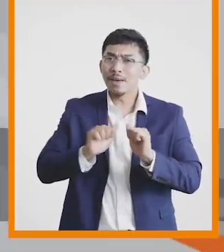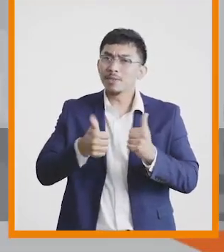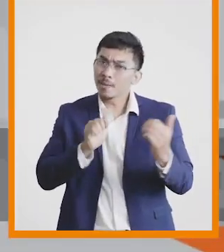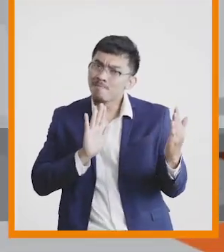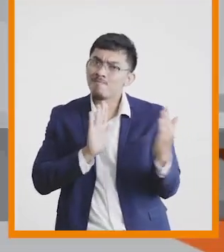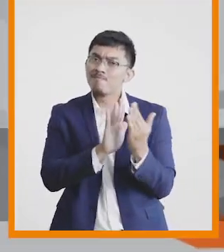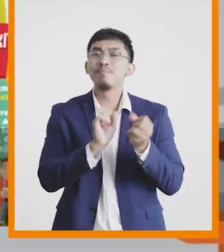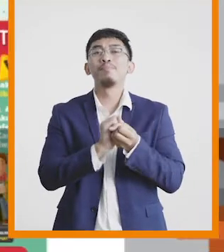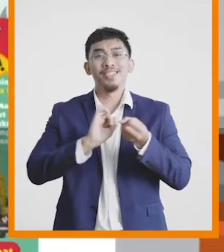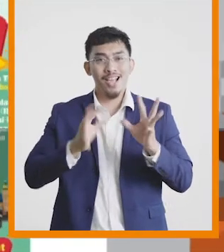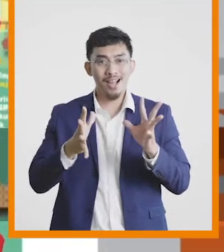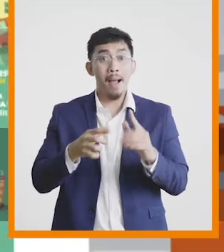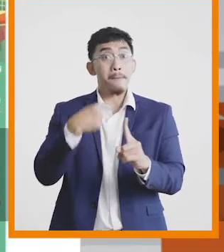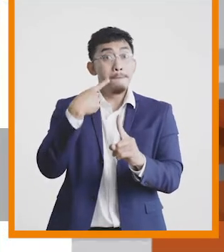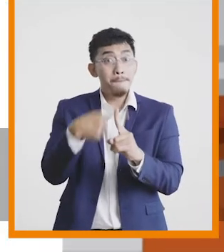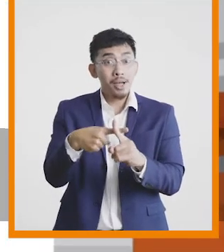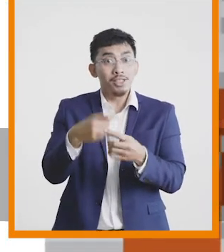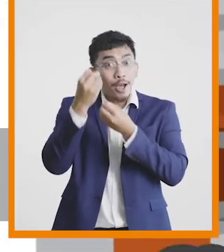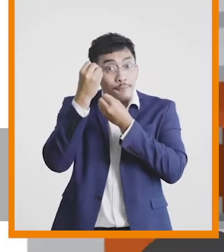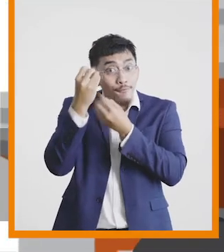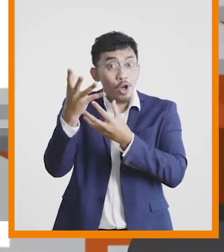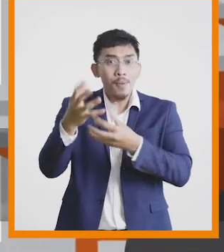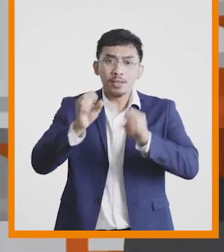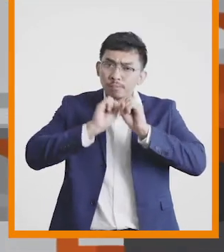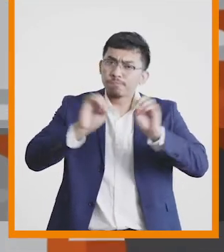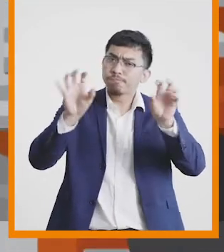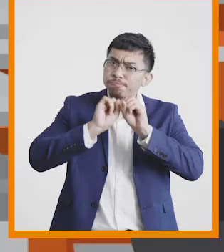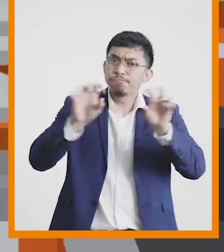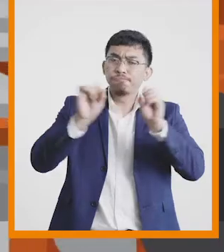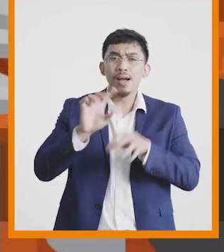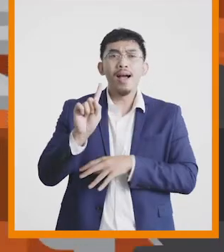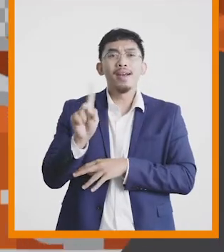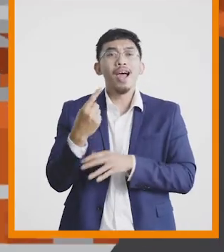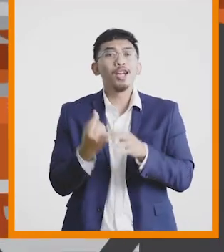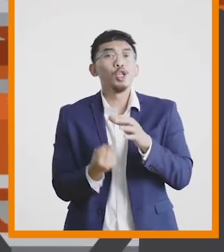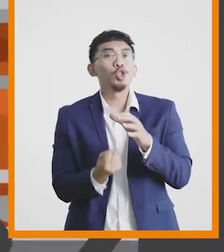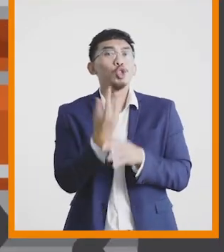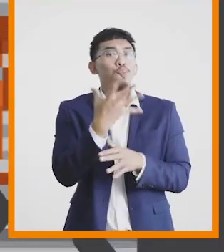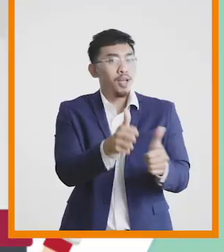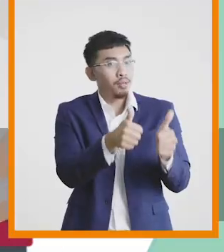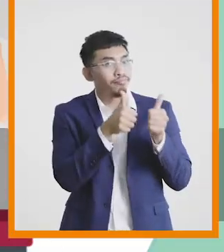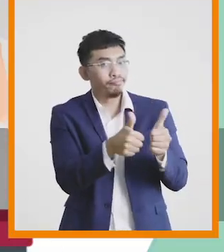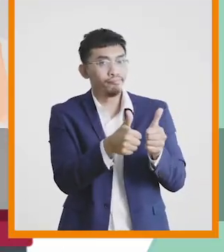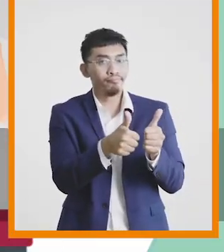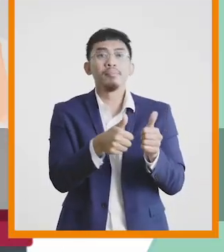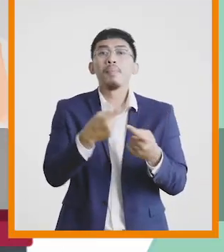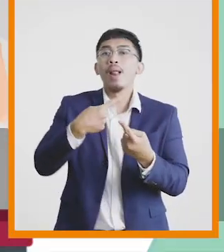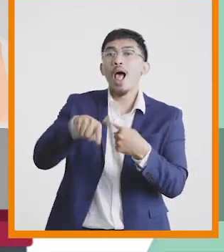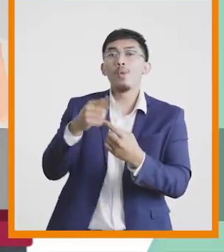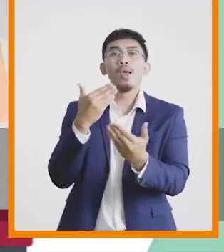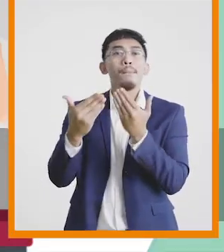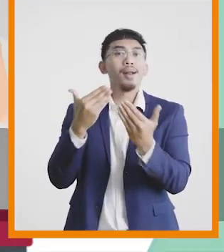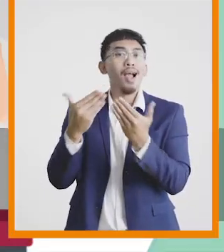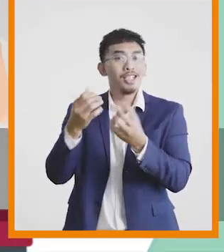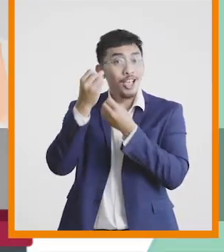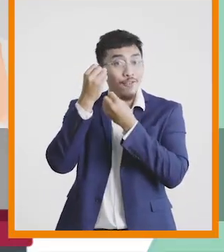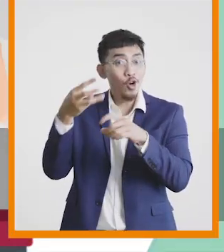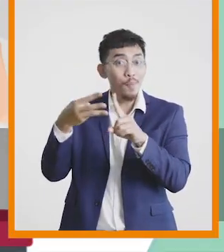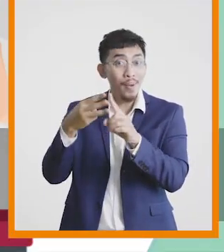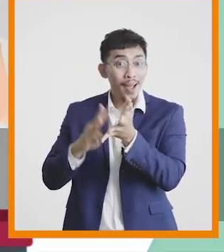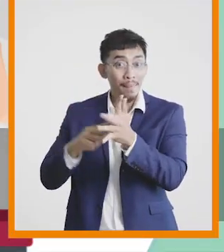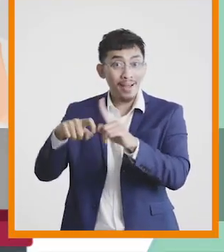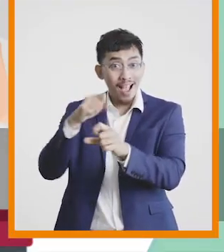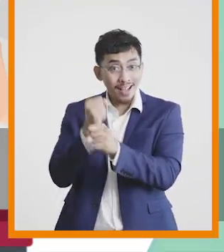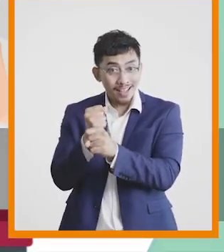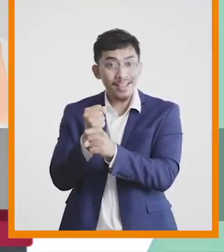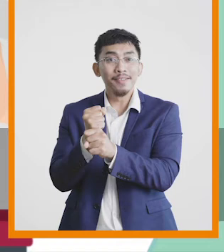Iring semetone mangda state eling miwah saya geyage nyanggere kepancan bayan, talar sampunang lali nguningang kewentenang